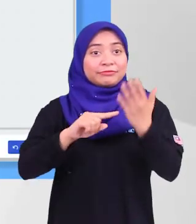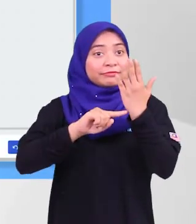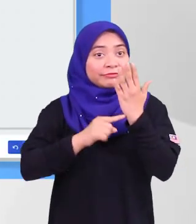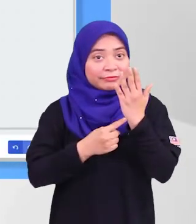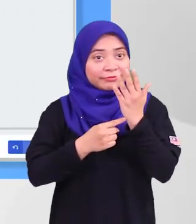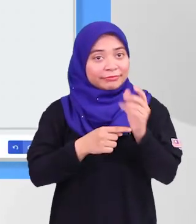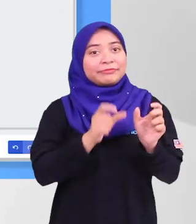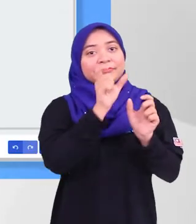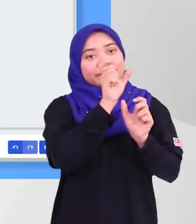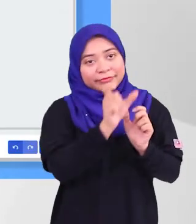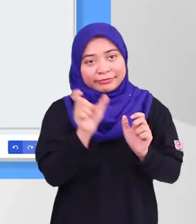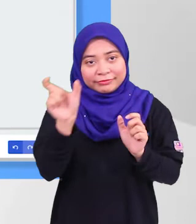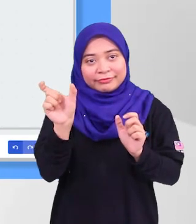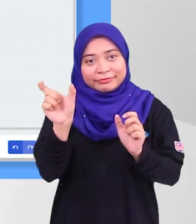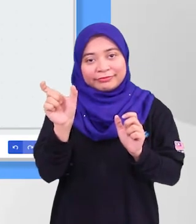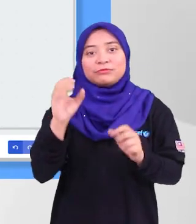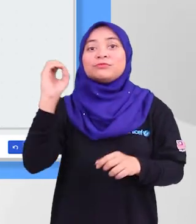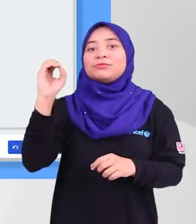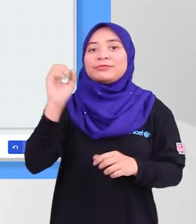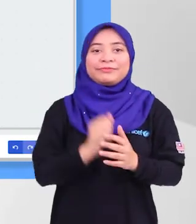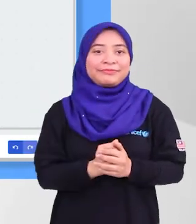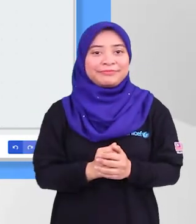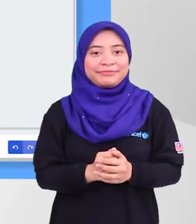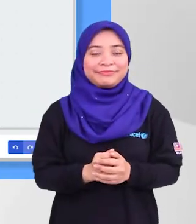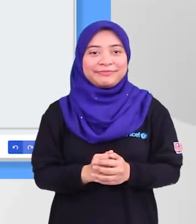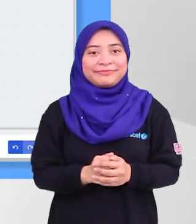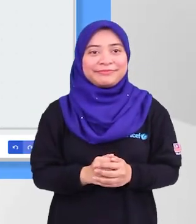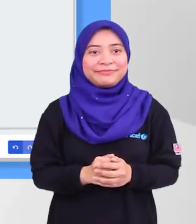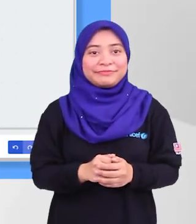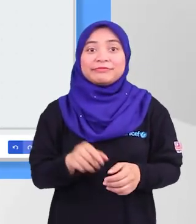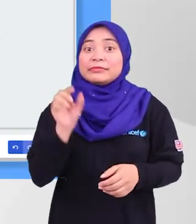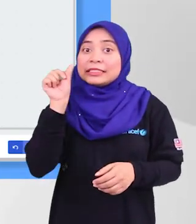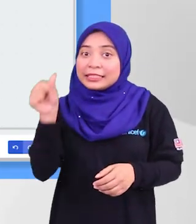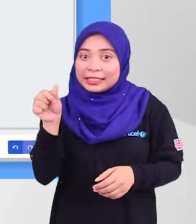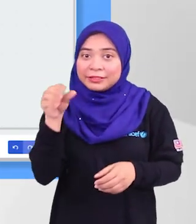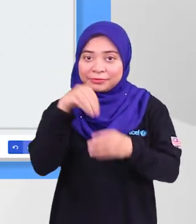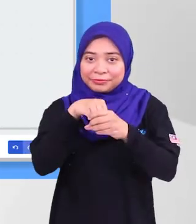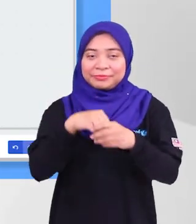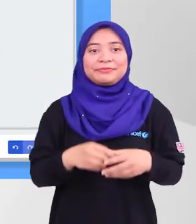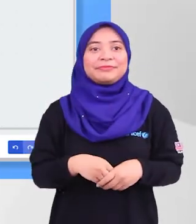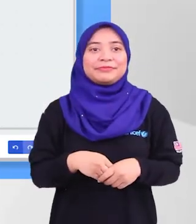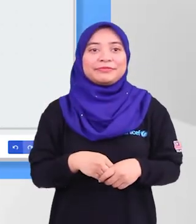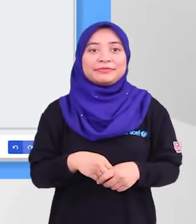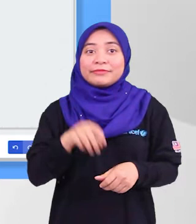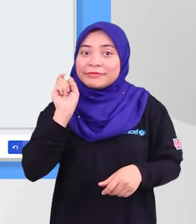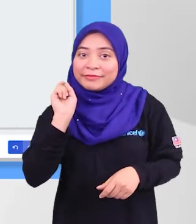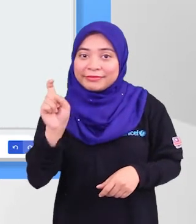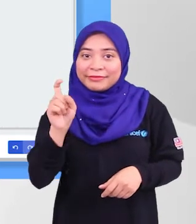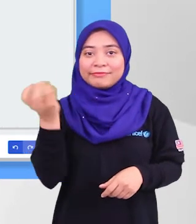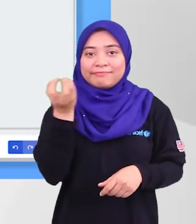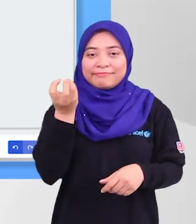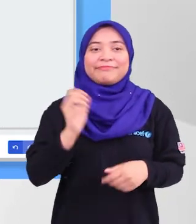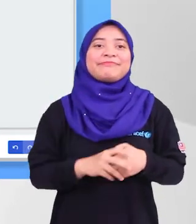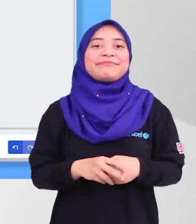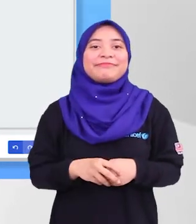On start, masukkan blok set kiraan to 0. Tekan input dan tekan